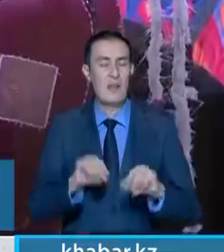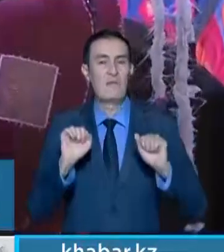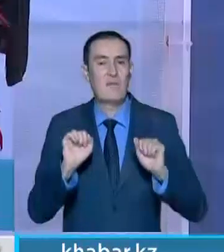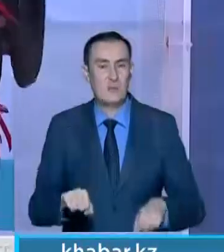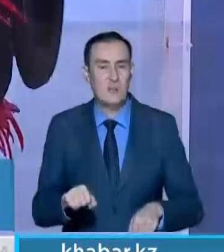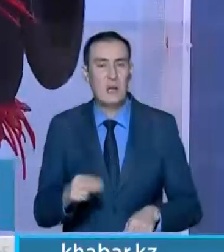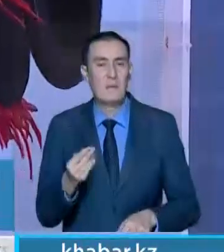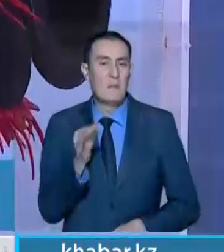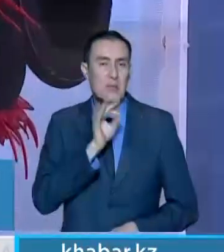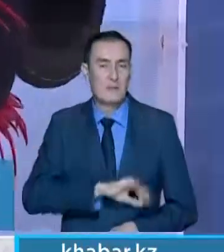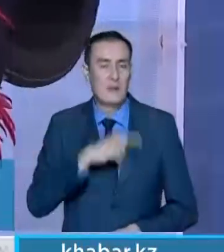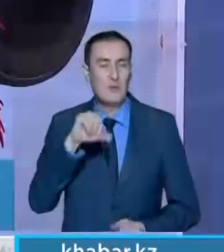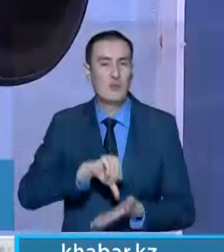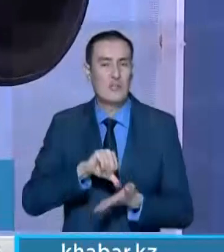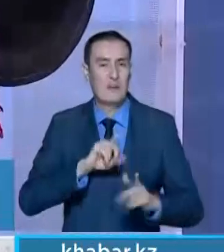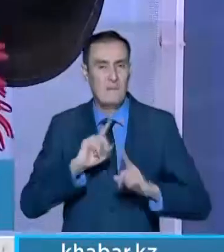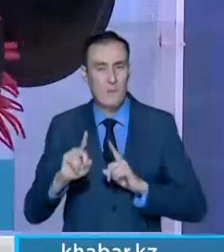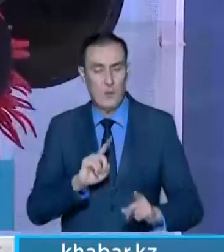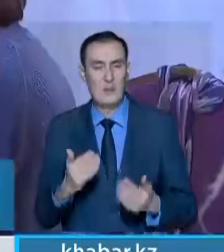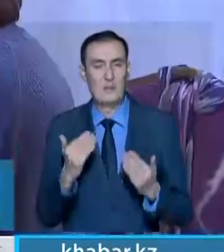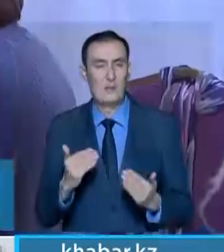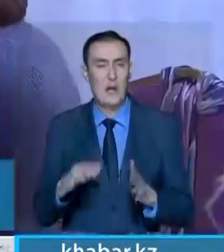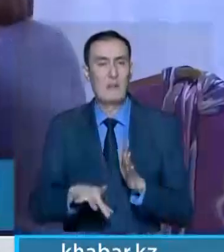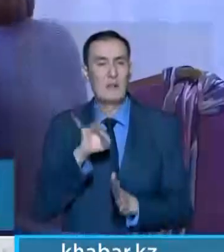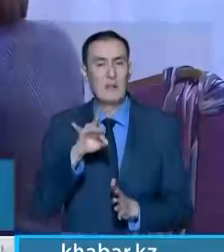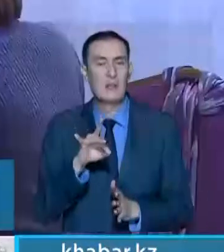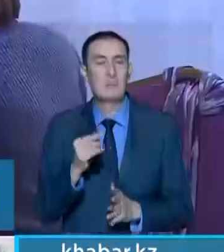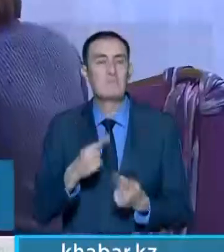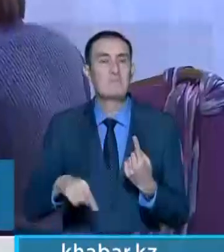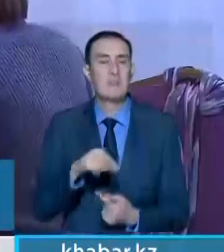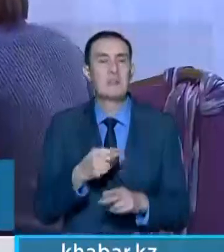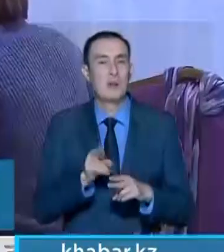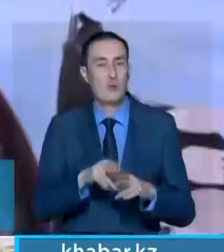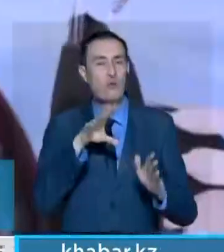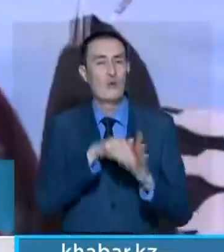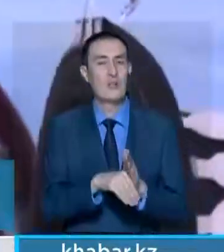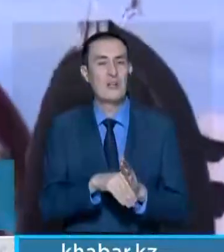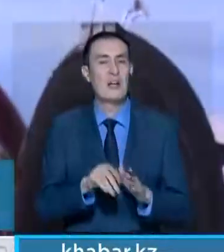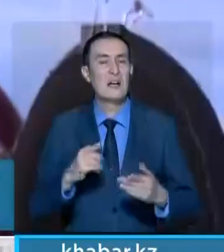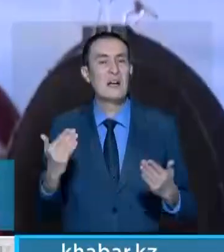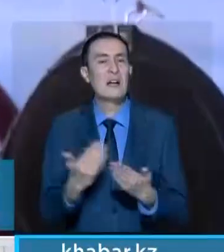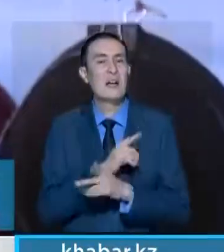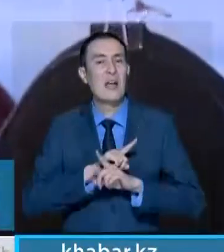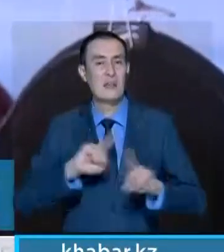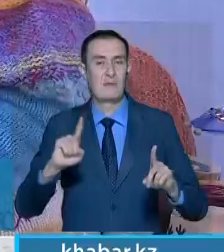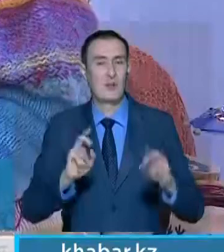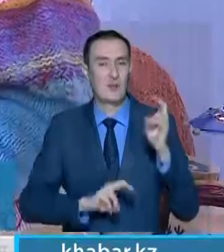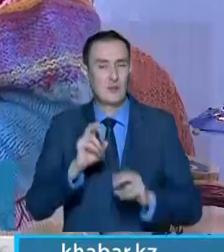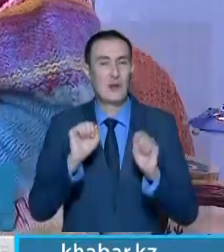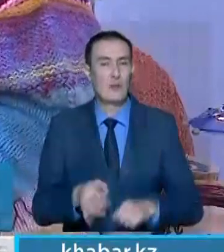возможно монетизировать, считают участники форума. Сегодня уже определены виды бизнеса, которые относятся к креативной индустрии и могут